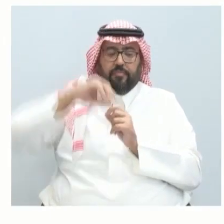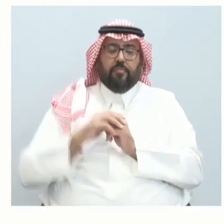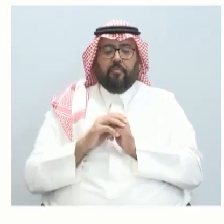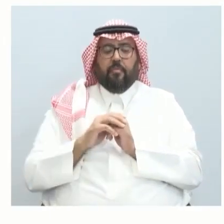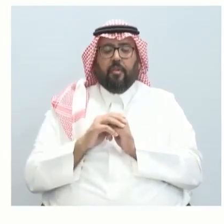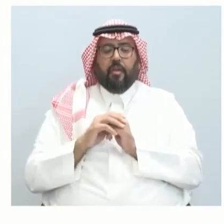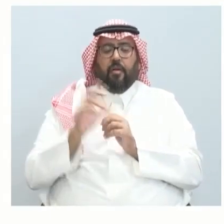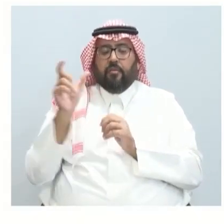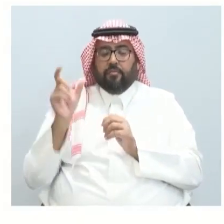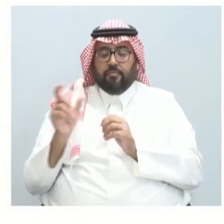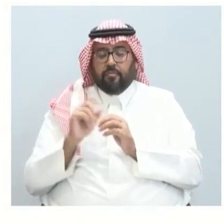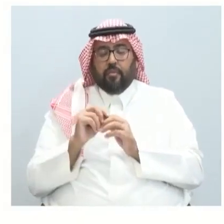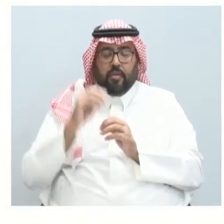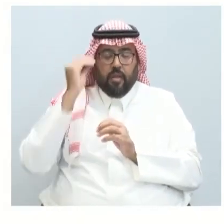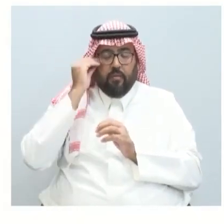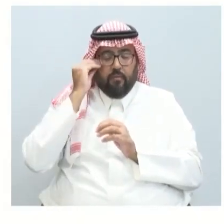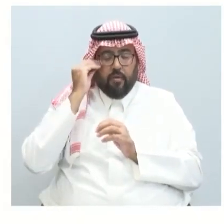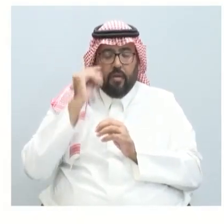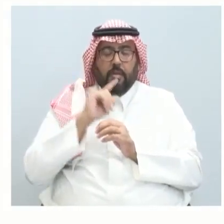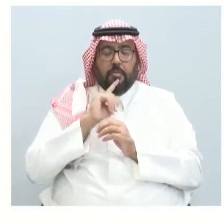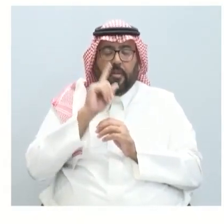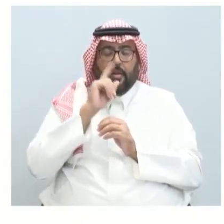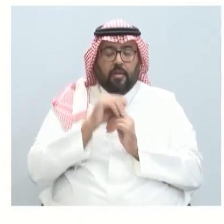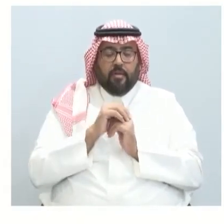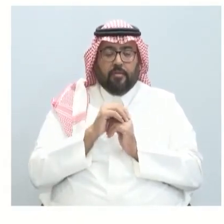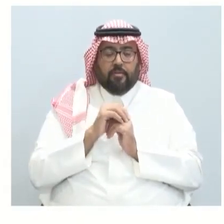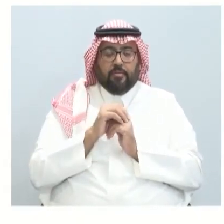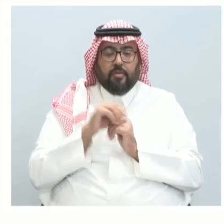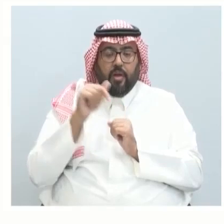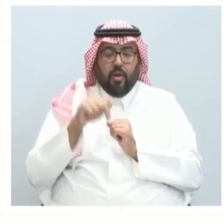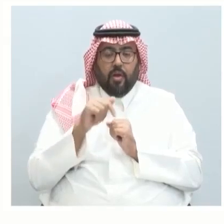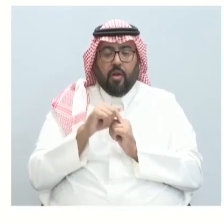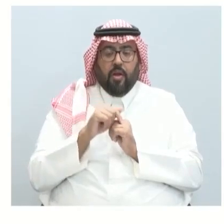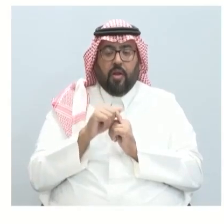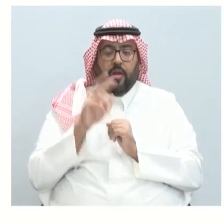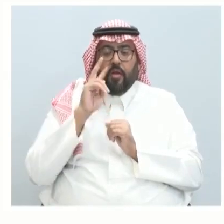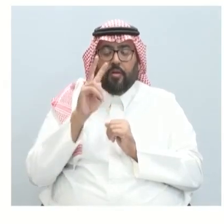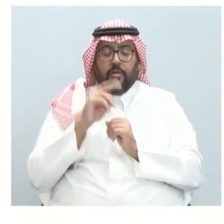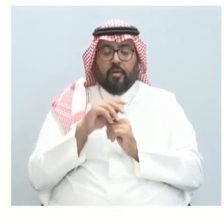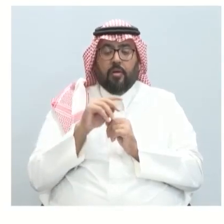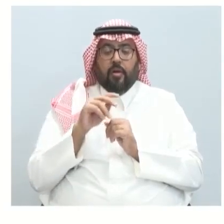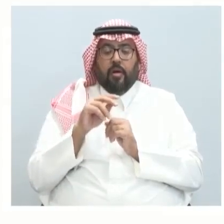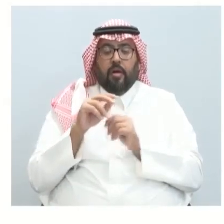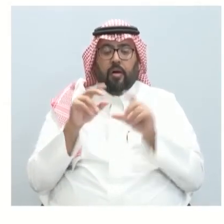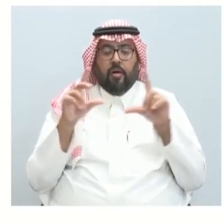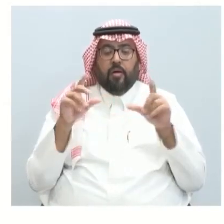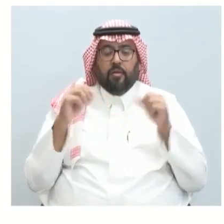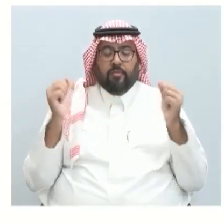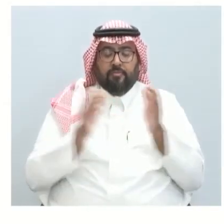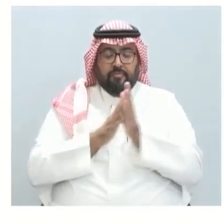وبناتي هذه المفردات سنتعرف عليها باذن الله هذا اليوم الان ننطلق مع هذا